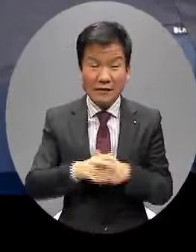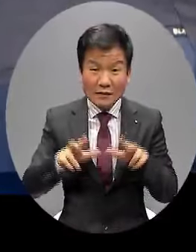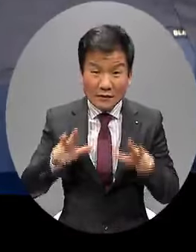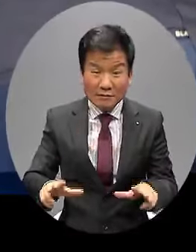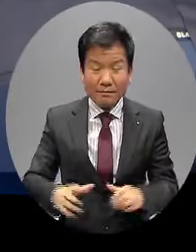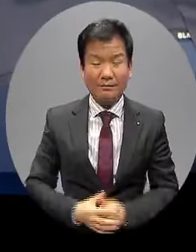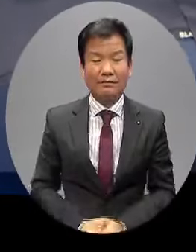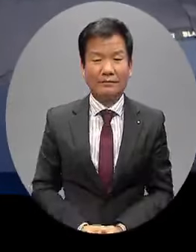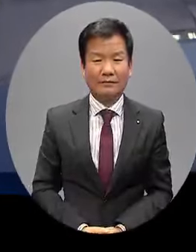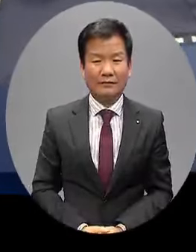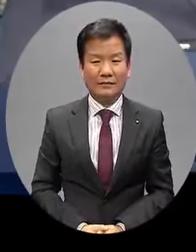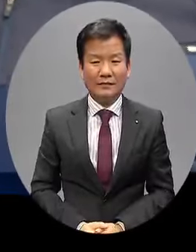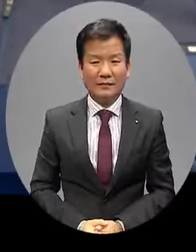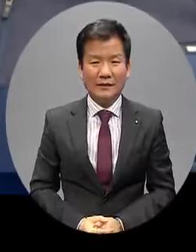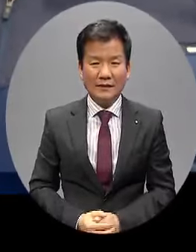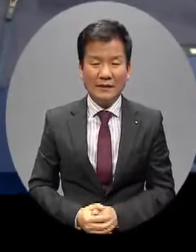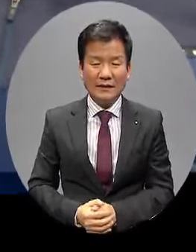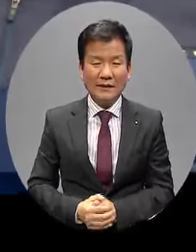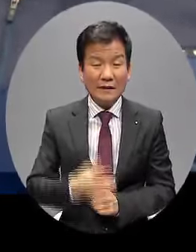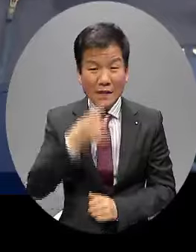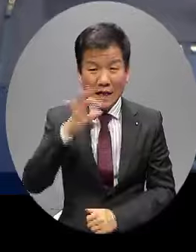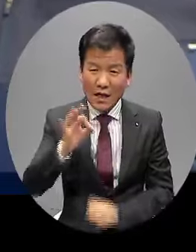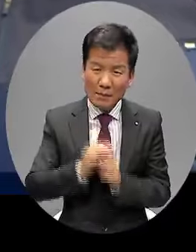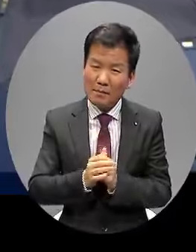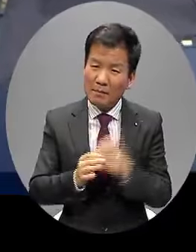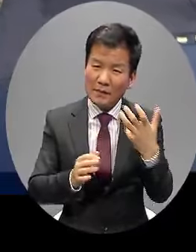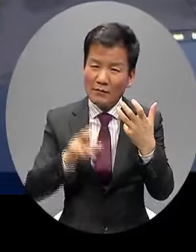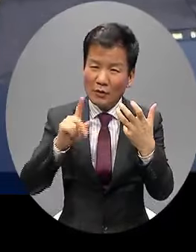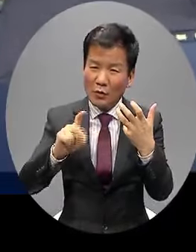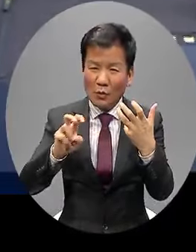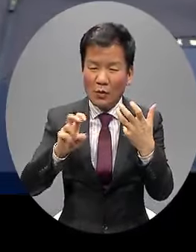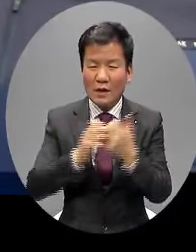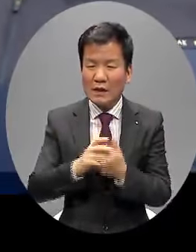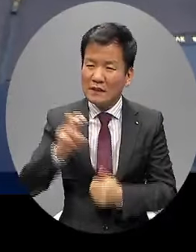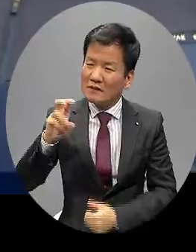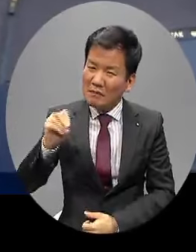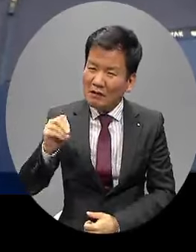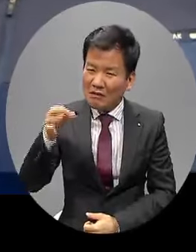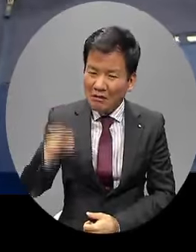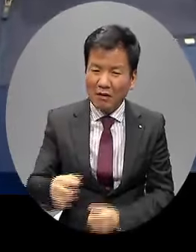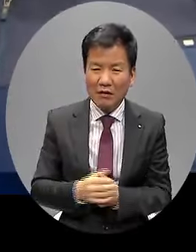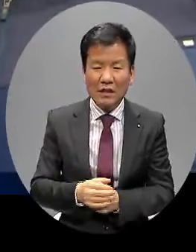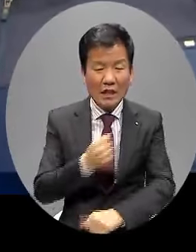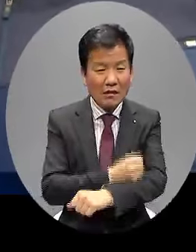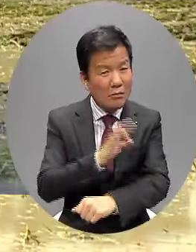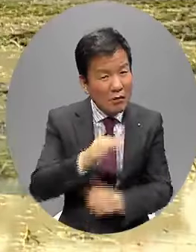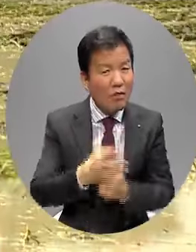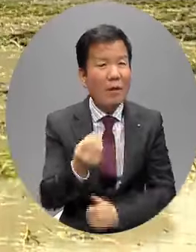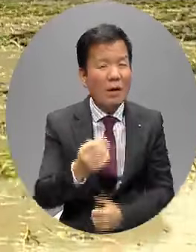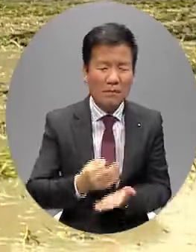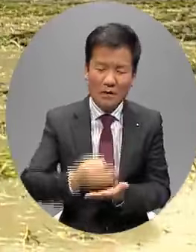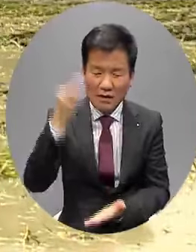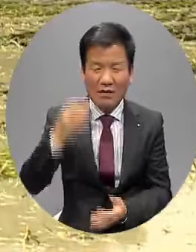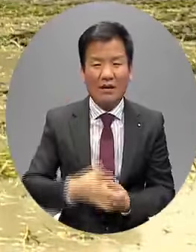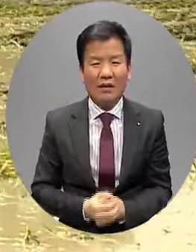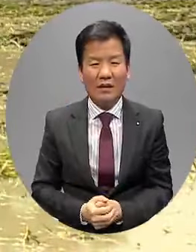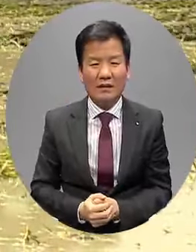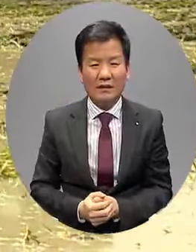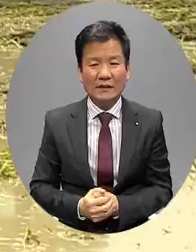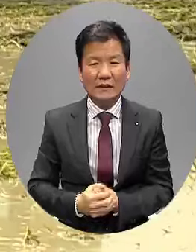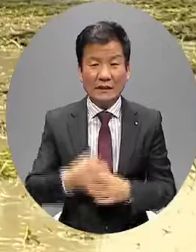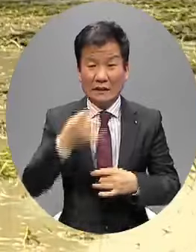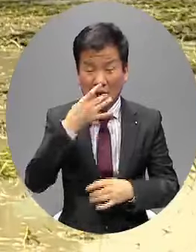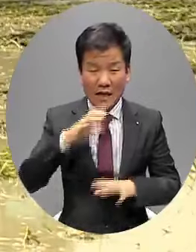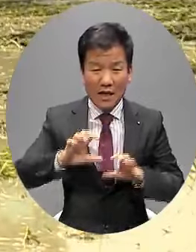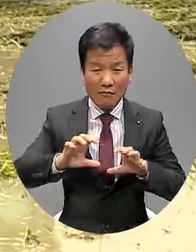우리가 20만 원이 안 되고 있잖아요. 인건비는 13만 원, 15만 원씩 가요. 힘없이 툭툭 쓰러지고